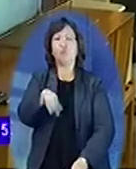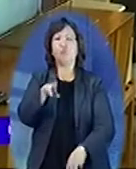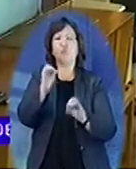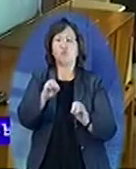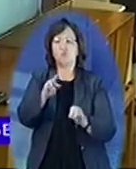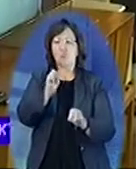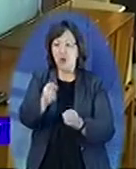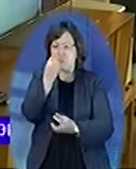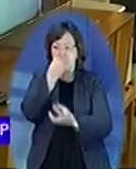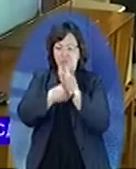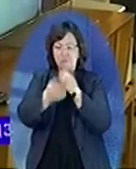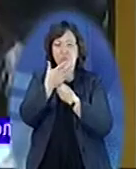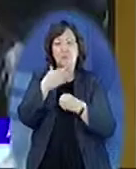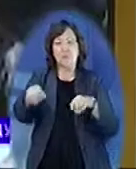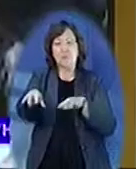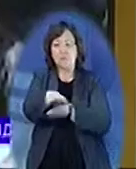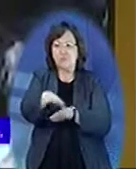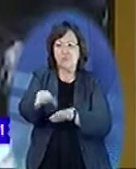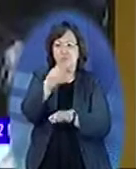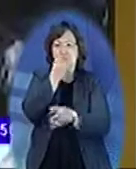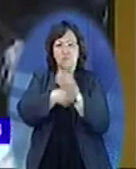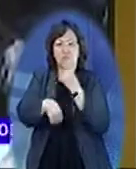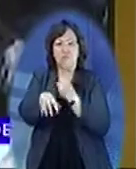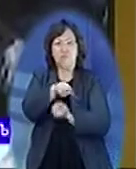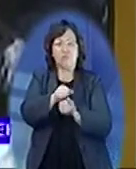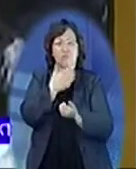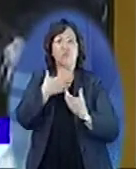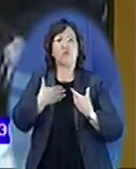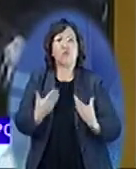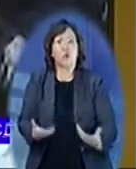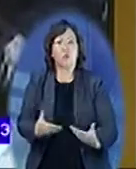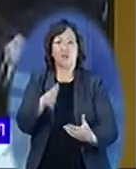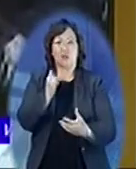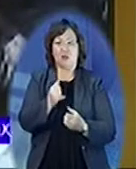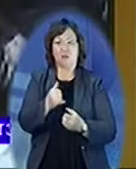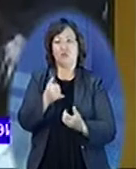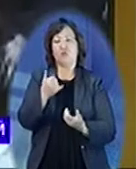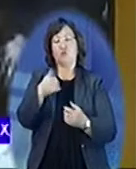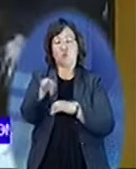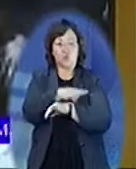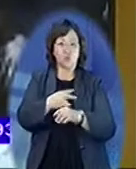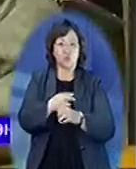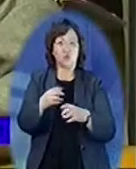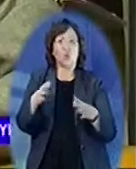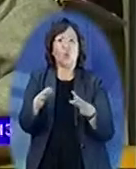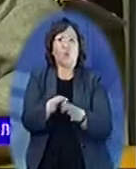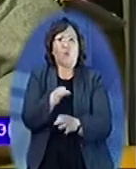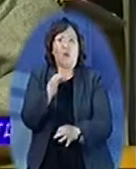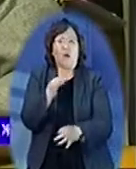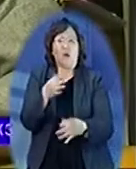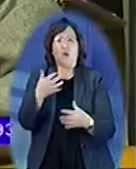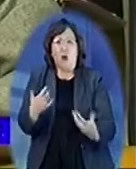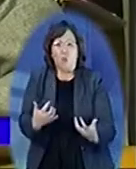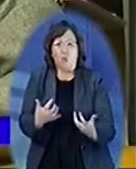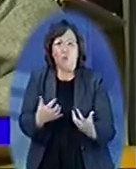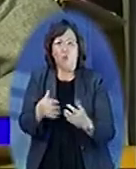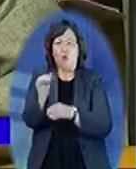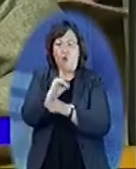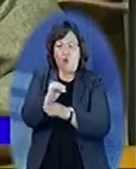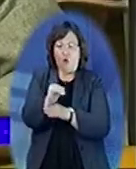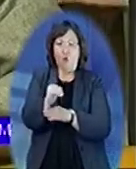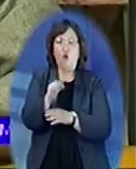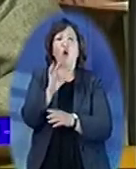Харин Үгийн нүр сумд малын тарга твэрэг муу авсан. Үлийн цагаан өгт нь бүх бичээрийн доротуулж хатлан тэжээл бэлтгэх ямар ч боломжгүй